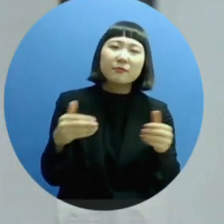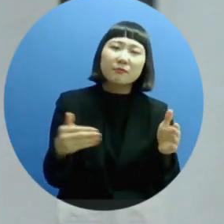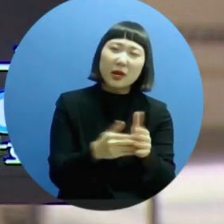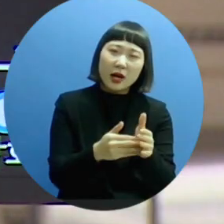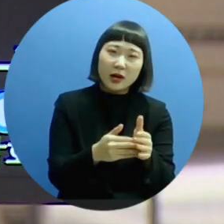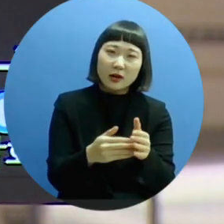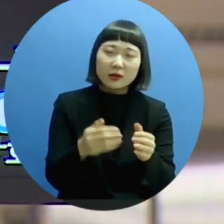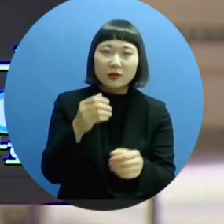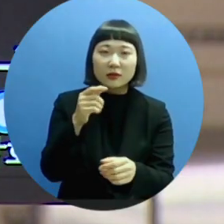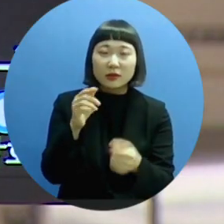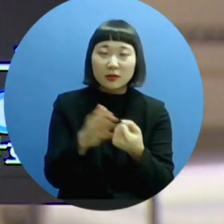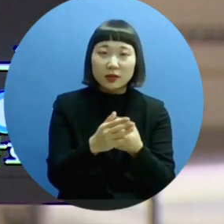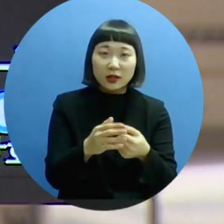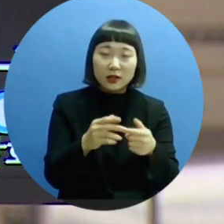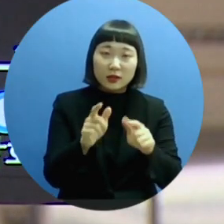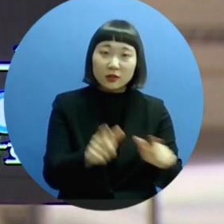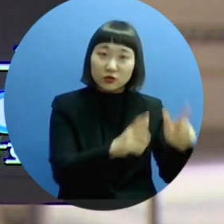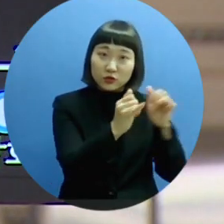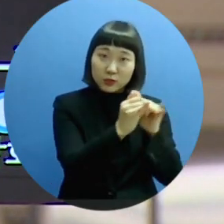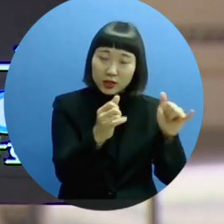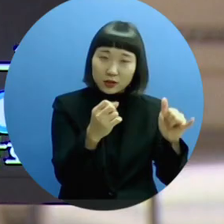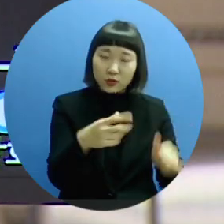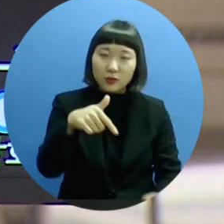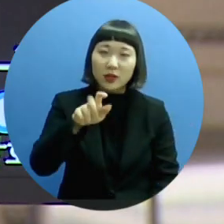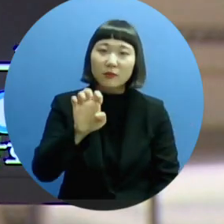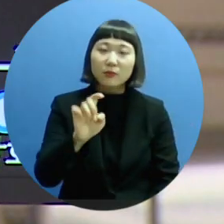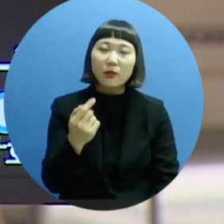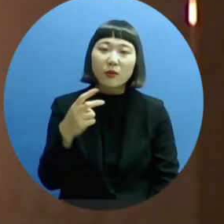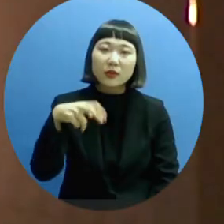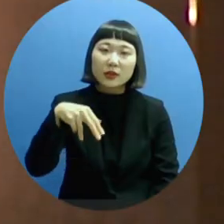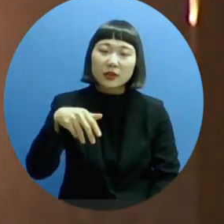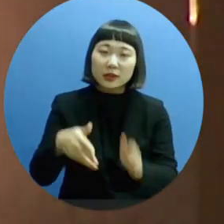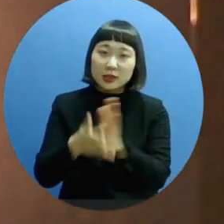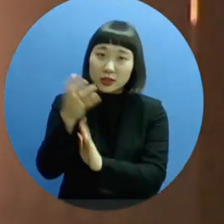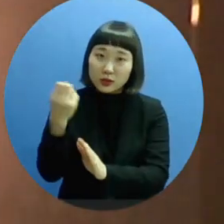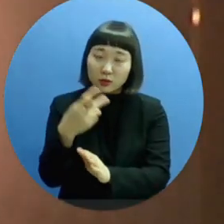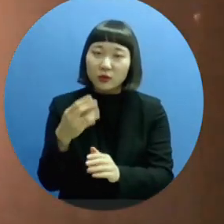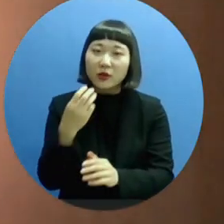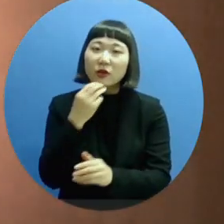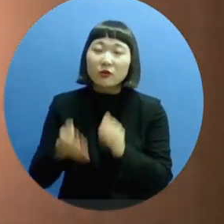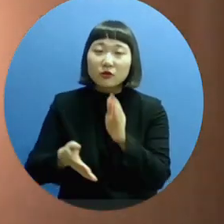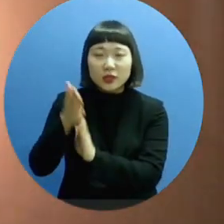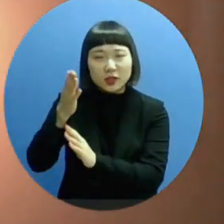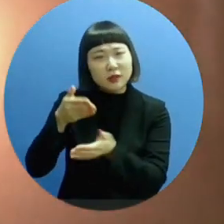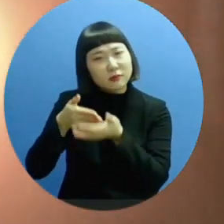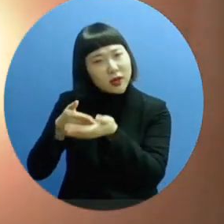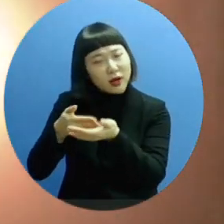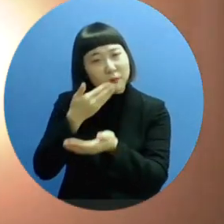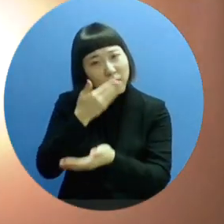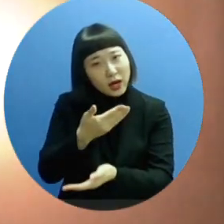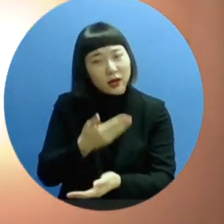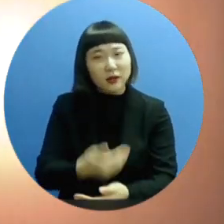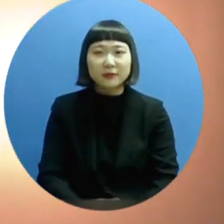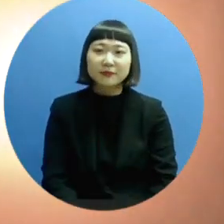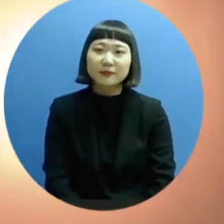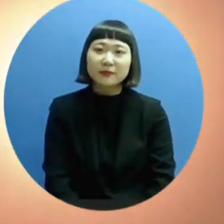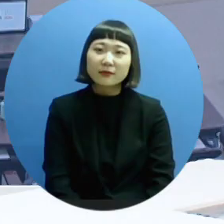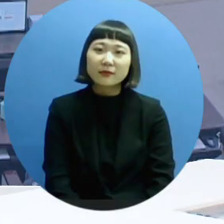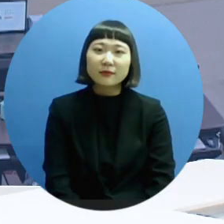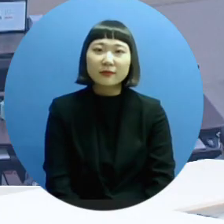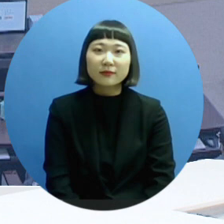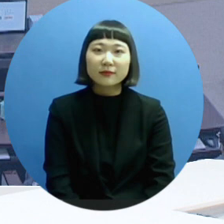김포시와 서울시까지 설득할 수 있을지 관심이 모아지고 있습니다. 헬로TV 뉴스 송혜창입니다.